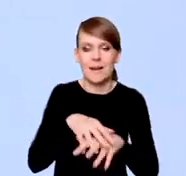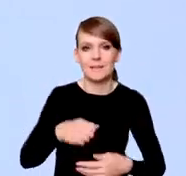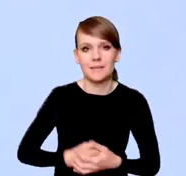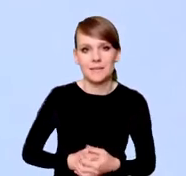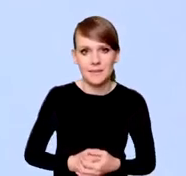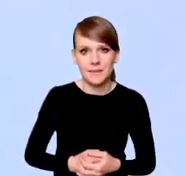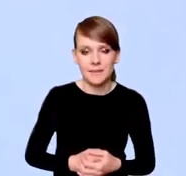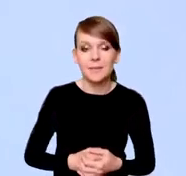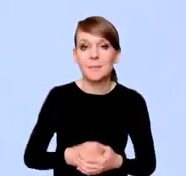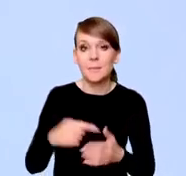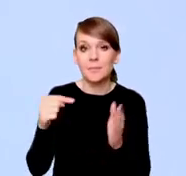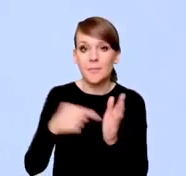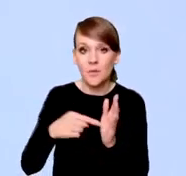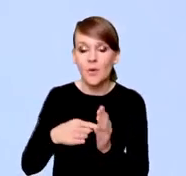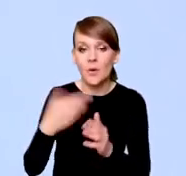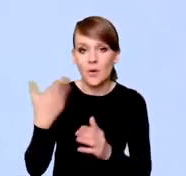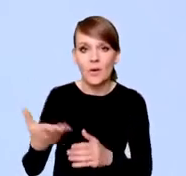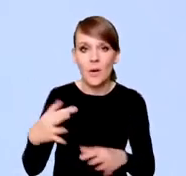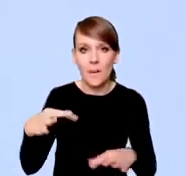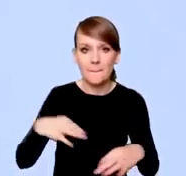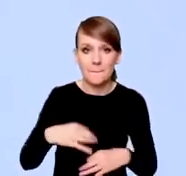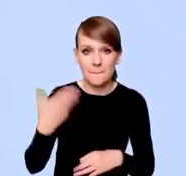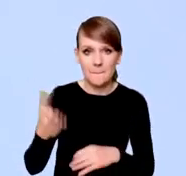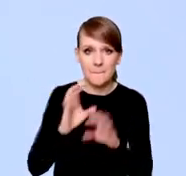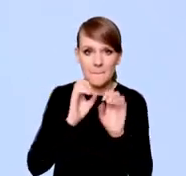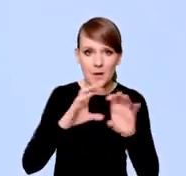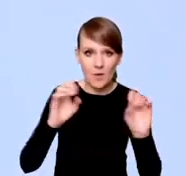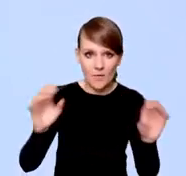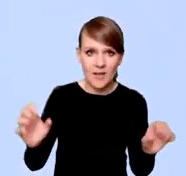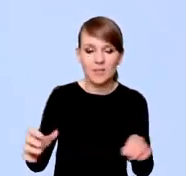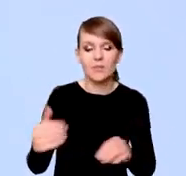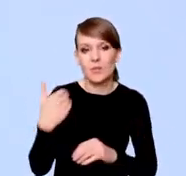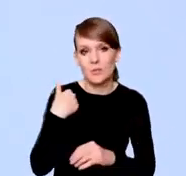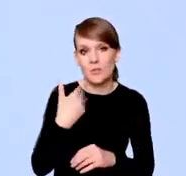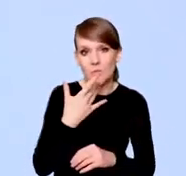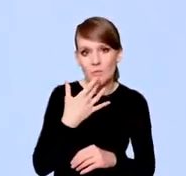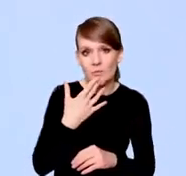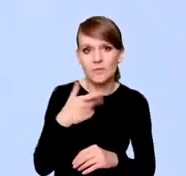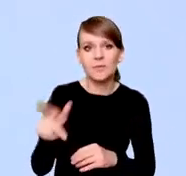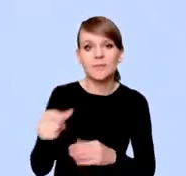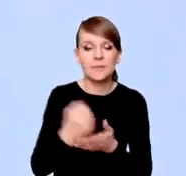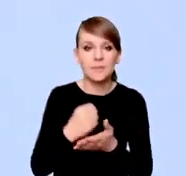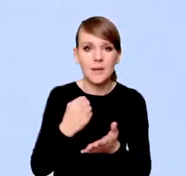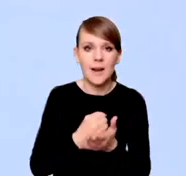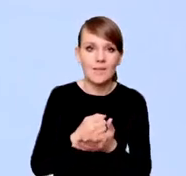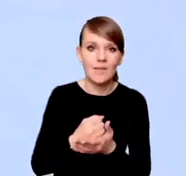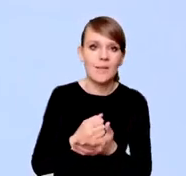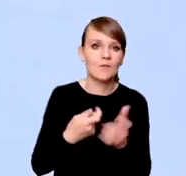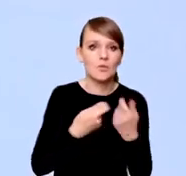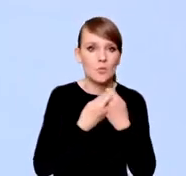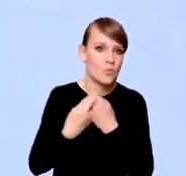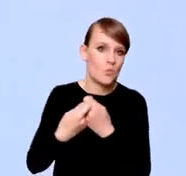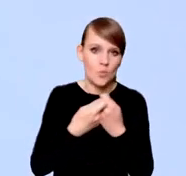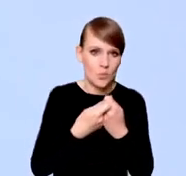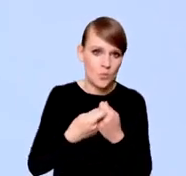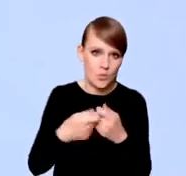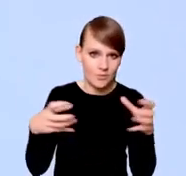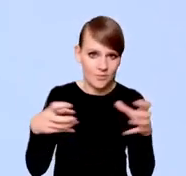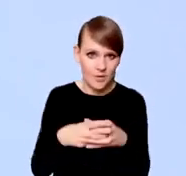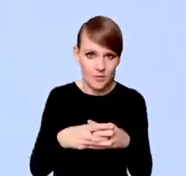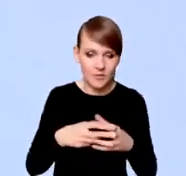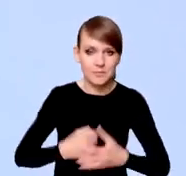mówiła pani profesor, dotyczącej tej wspólnotowości. No